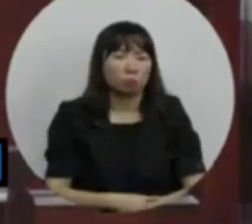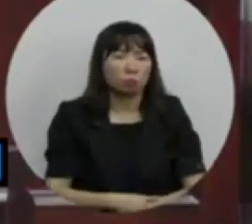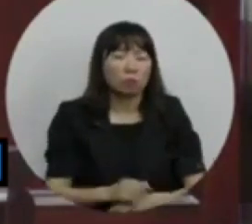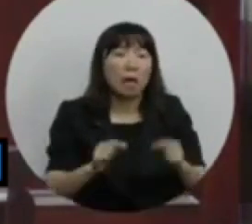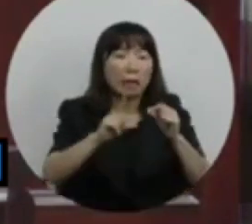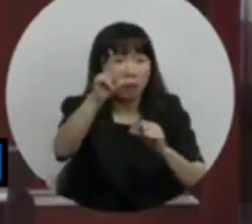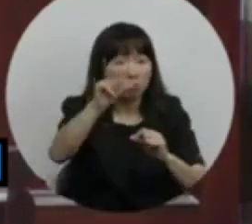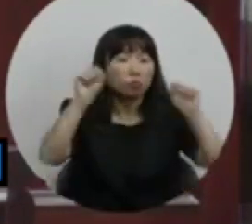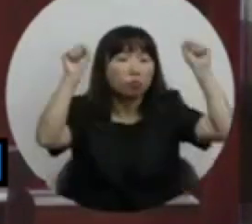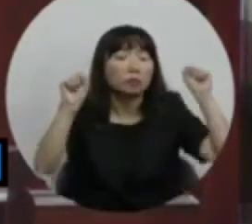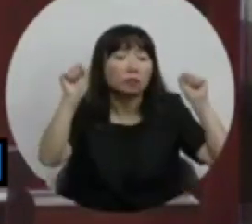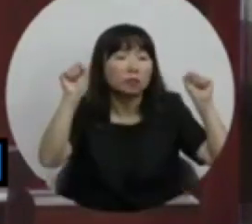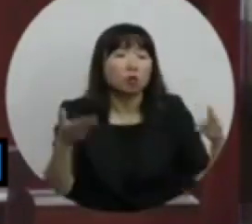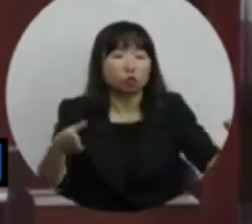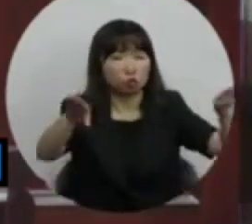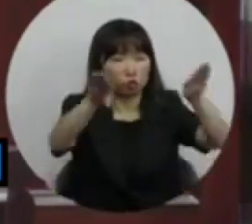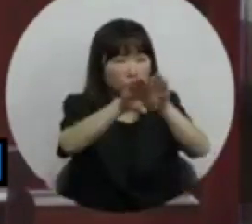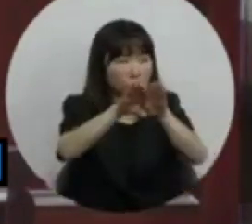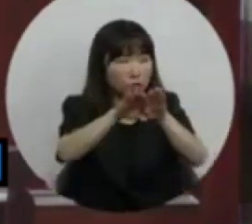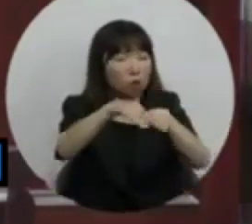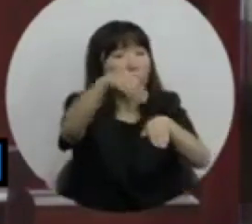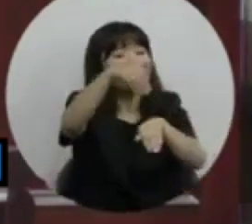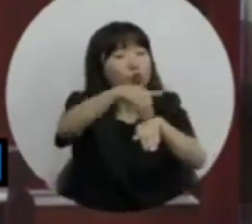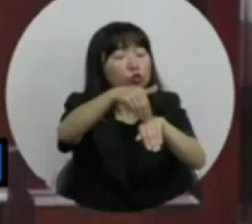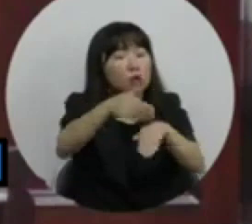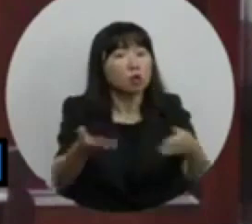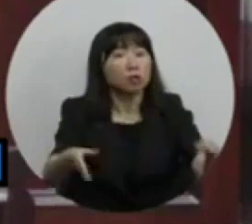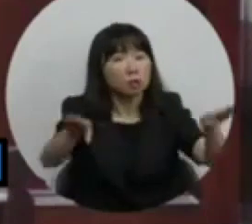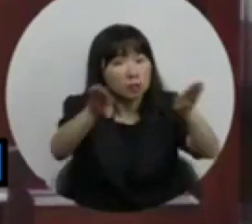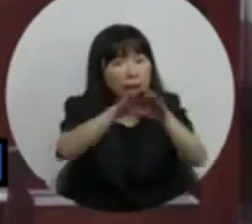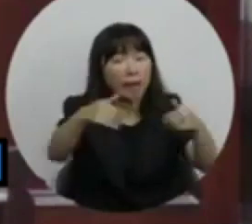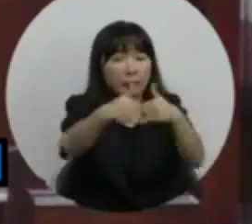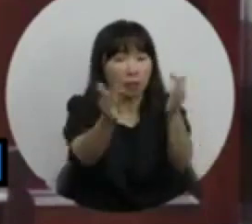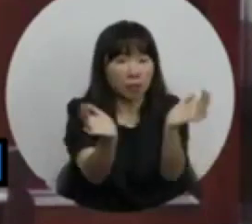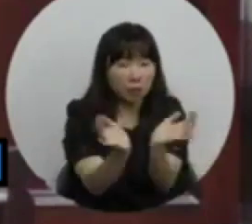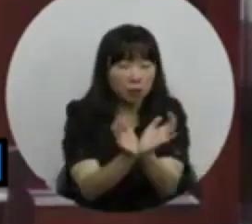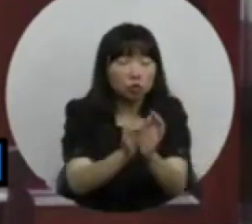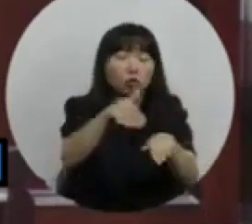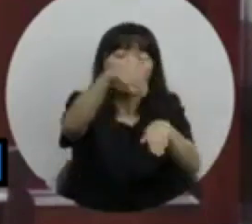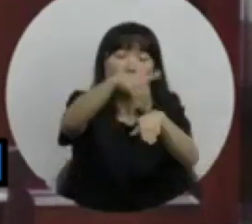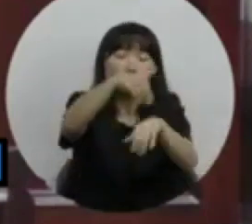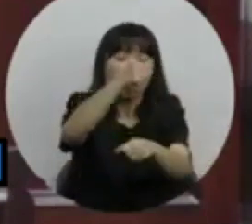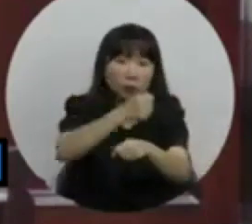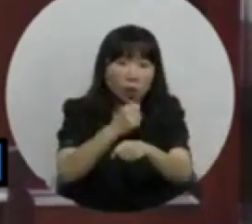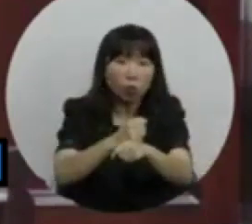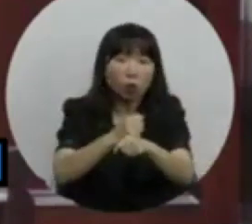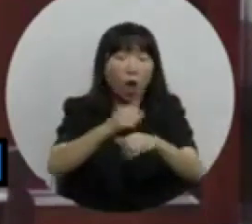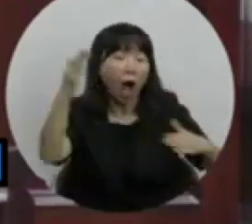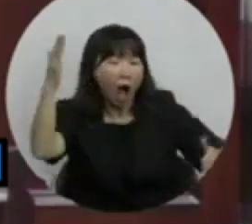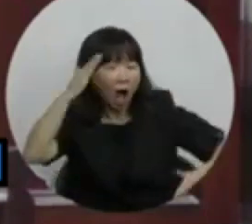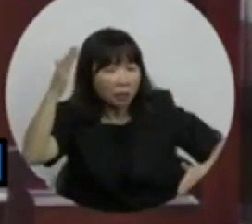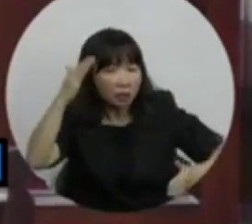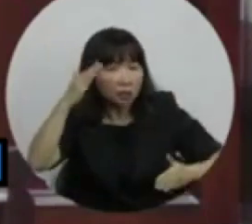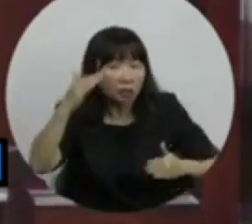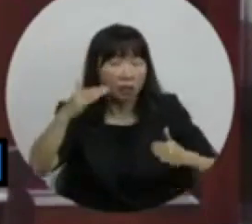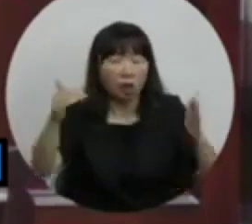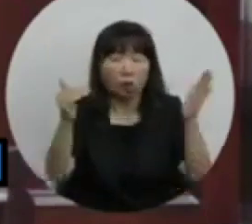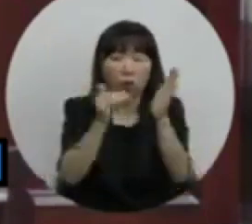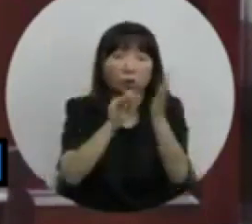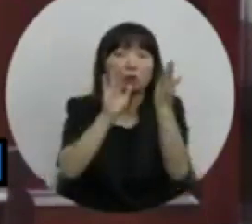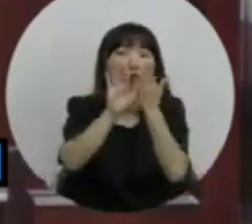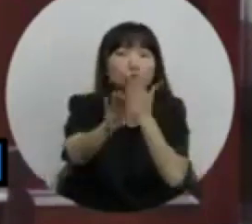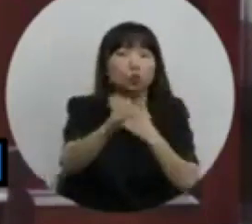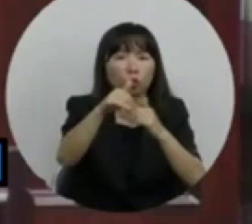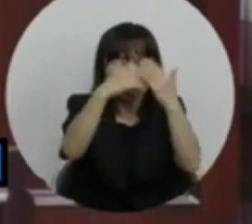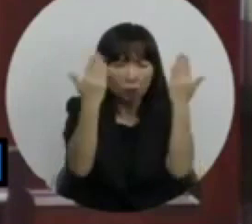대부분 체육시설 훈련 기간 단체에서 훈련하고 학생들이 방과후에 활동하고 이런 거